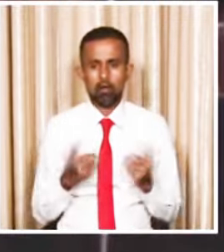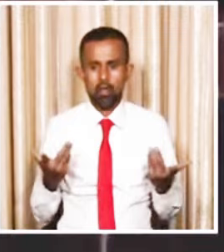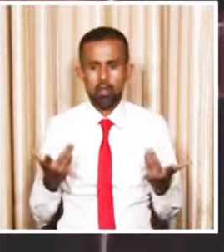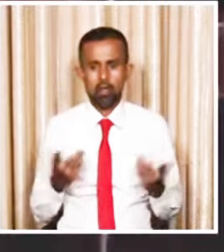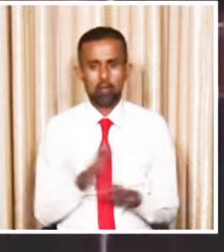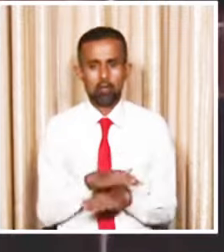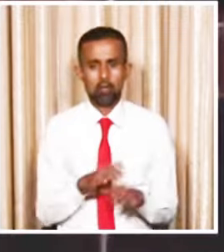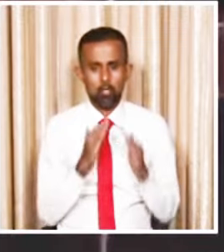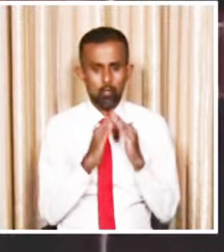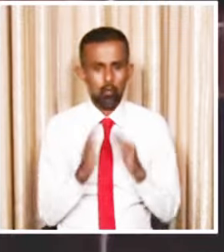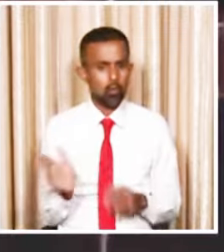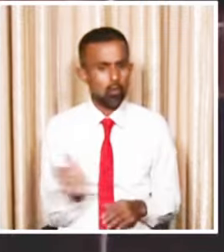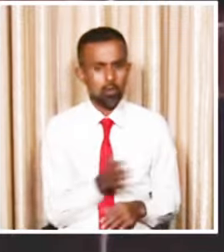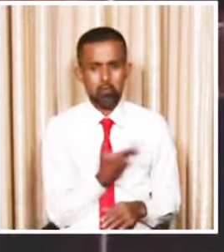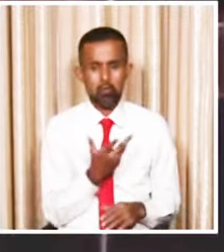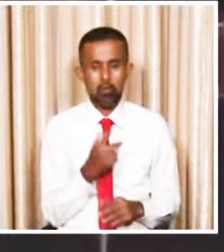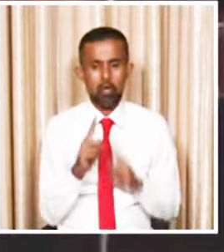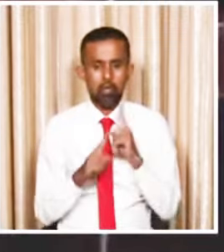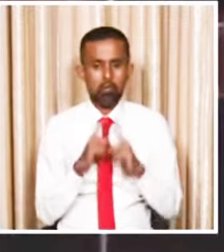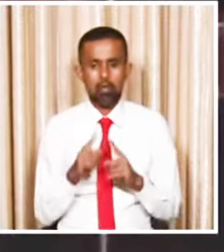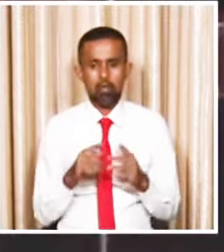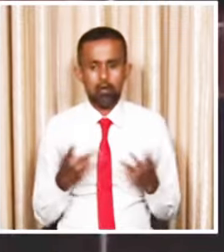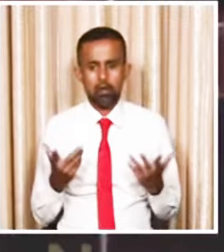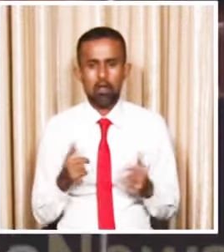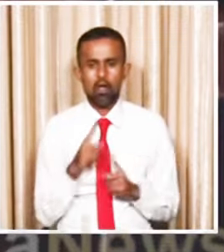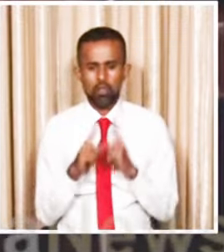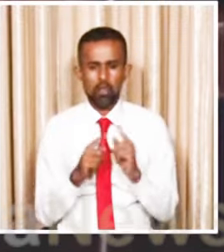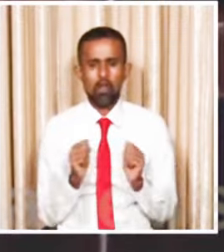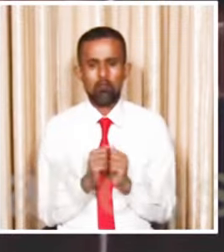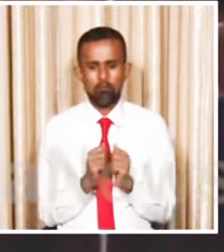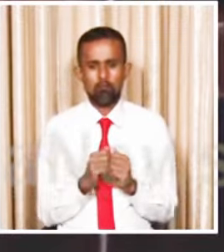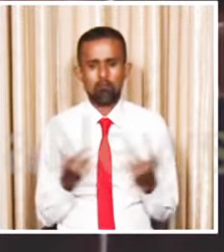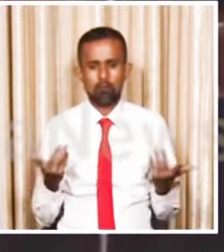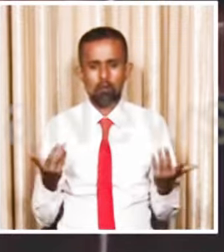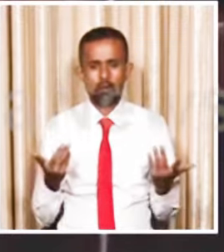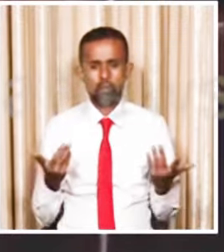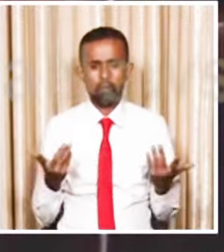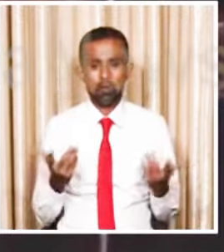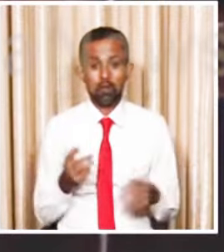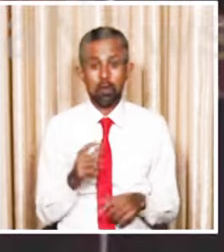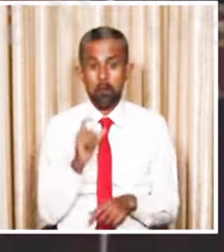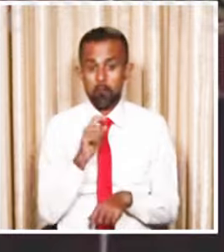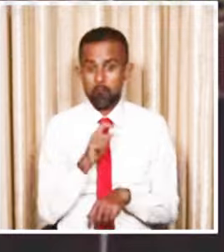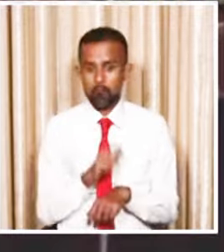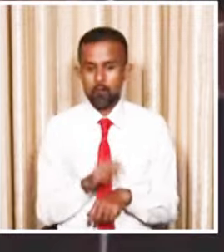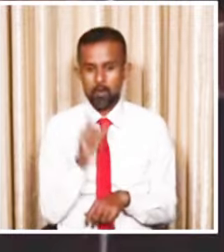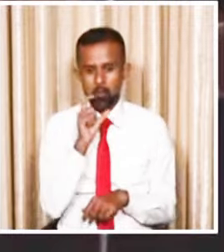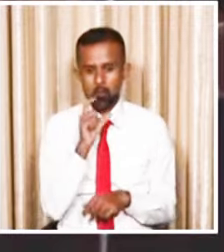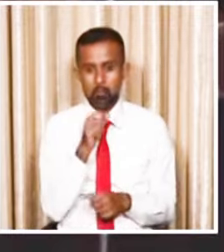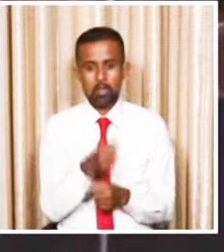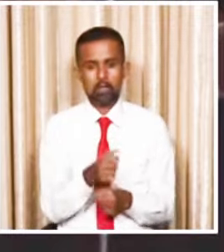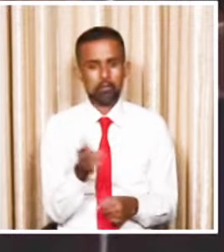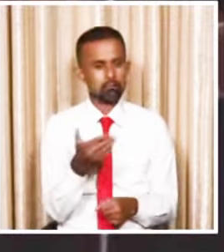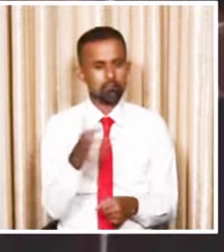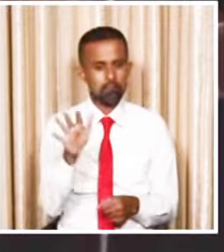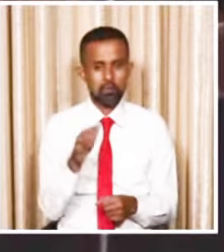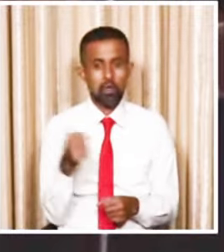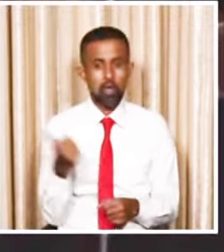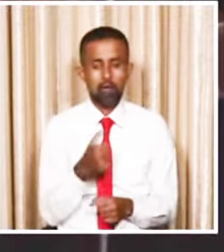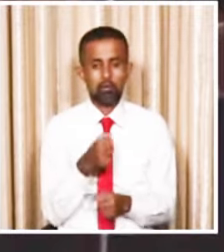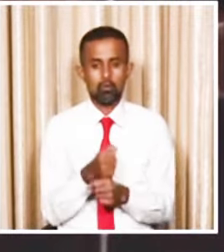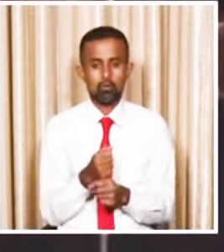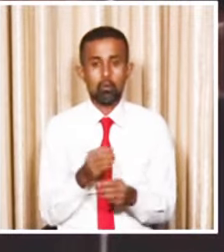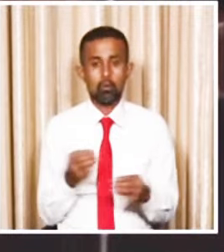දරුවා පාසල් තියව ගන්න බැරි මිනිස්සු ගැන කතා කරන්නේ නැහැ. මොකද කතා කරලා වැඩක් නැහැ. මිනිස්සු ඉන්නවා හරි වෙලා වෙනකන් මේ ආණ්ඩුව ගෙදර අරලා කවුරු හරි බලයට ගේන්න මේ ප්‍රශ්න